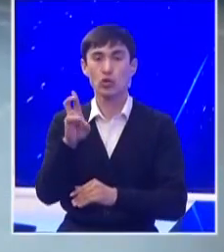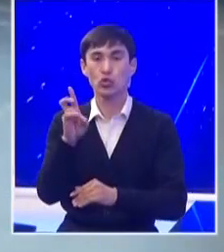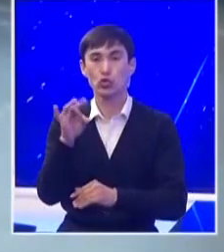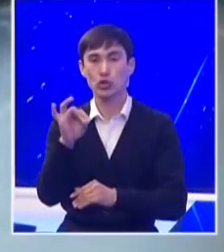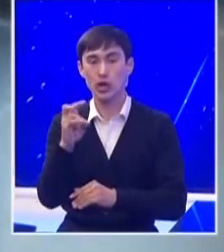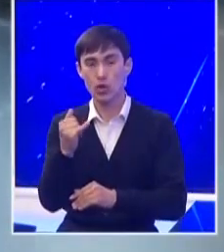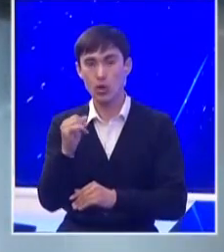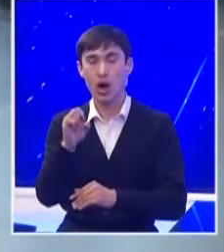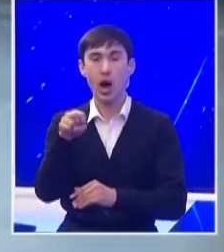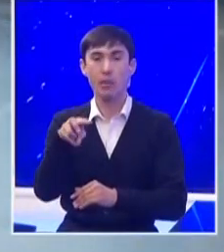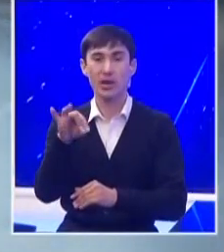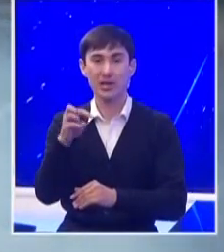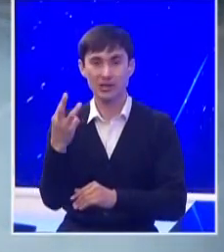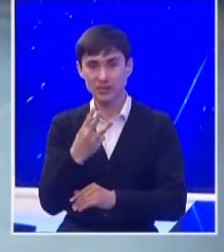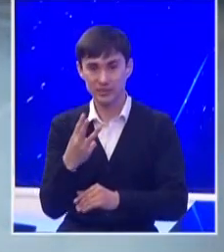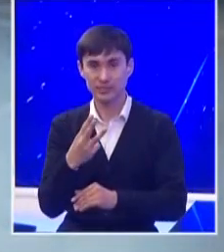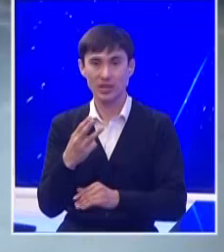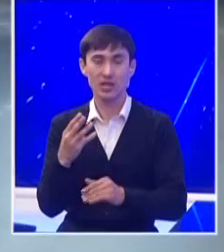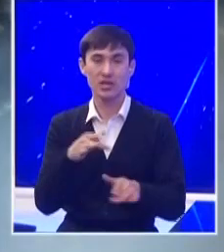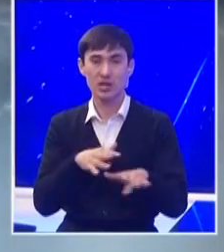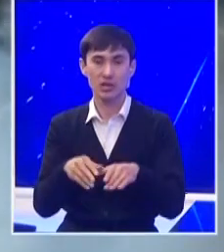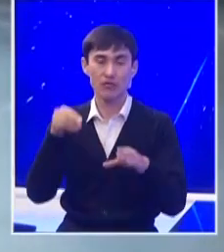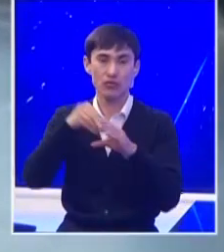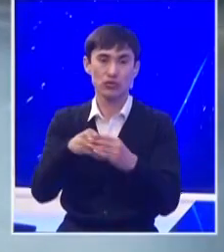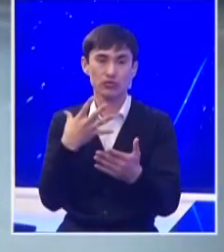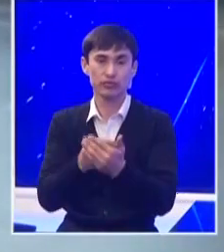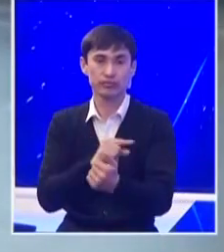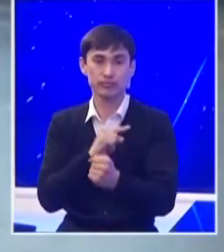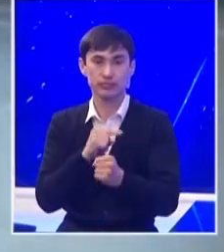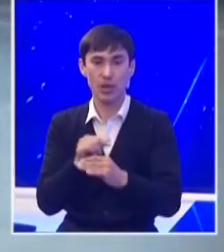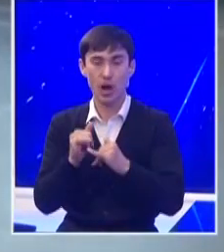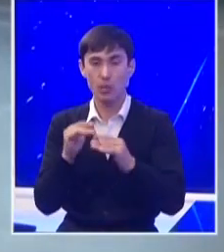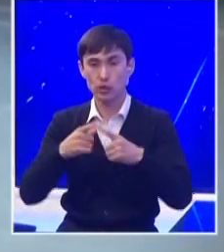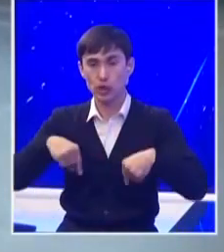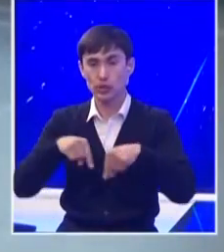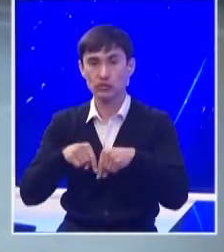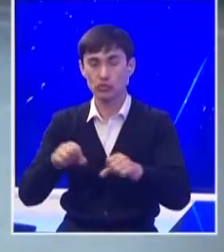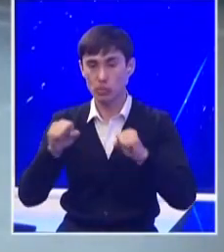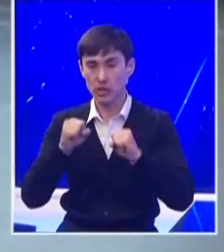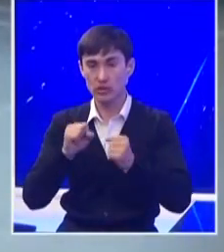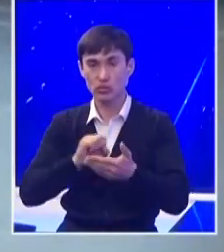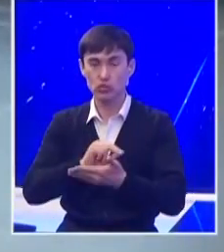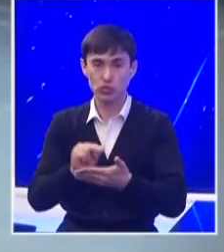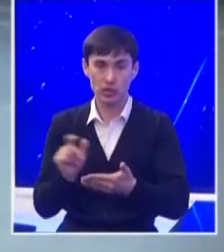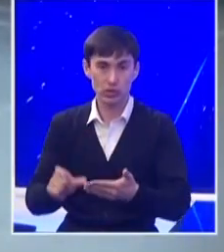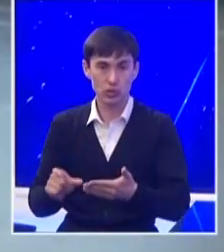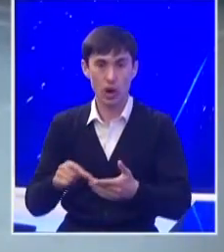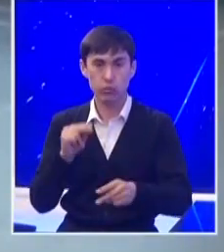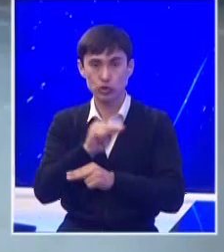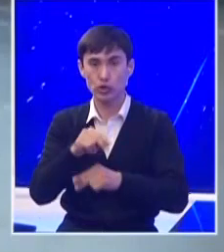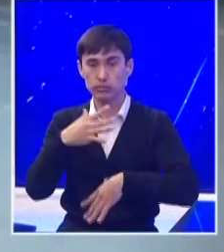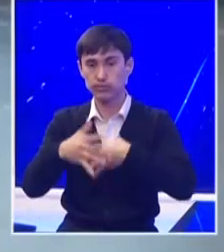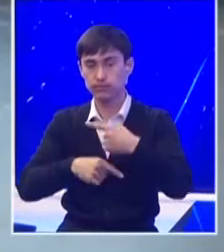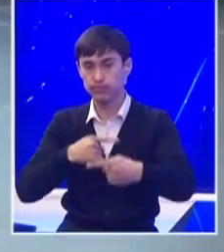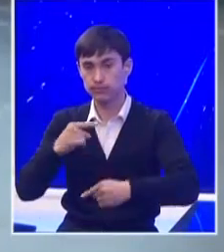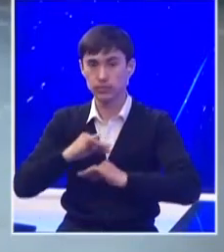Имангалиулы и Амангельды Сейтханов. Деятели, внесшие свою лепту в общественную, спортивную журналистику. Они обучили целое поколение. Мы